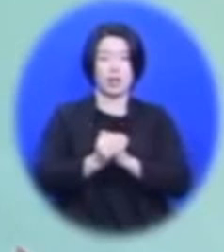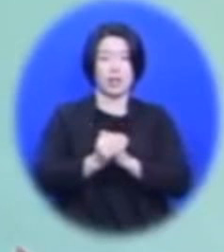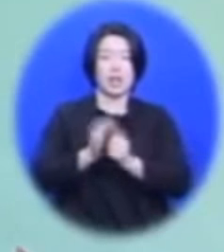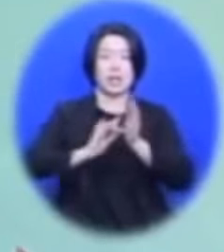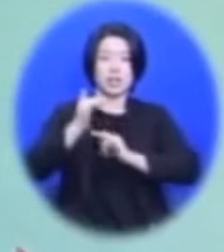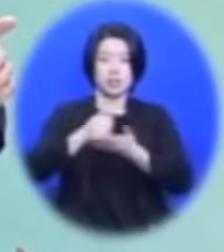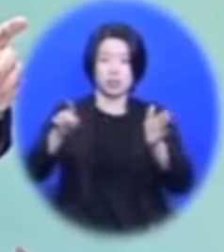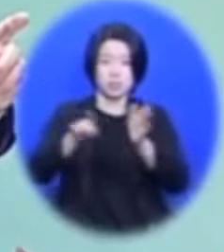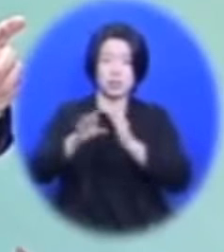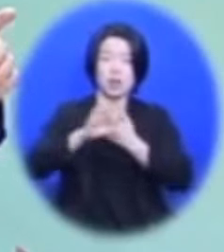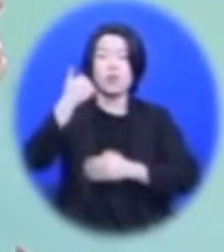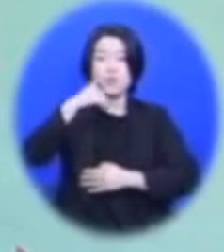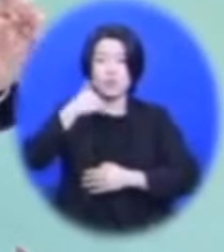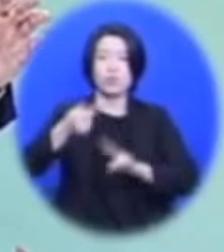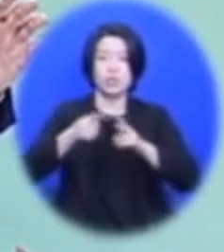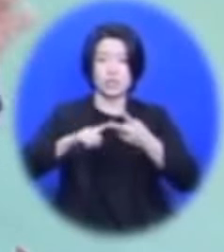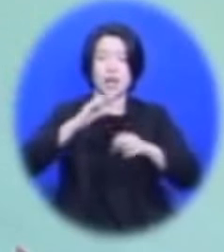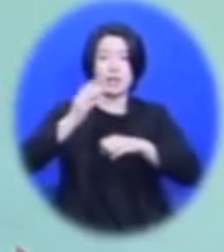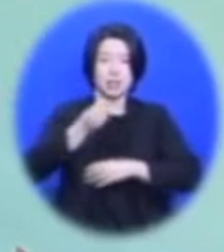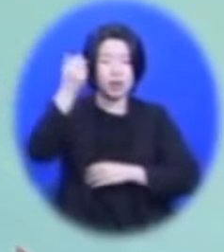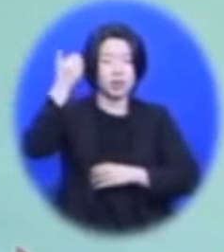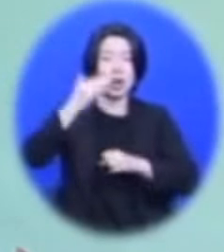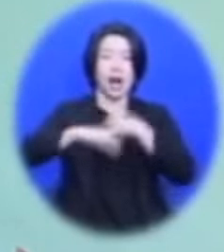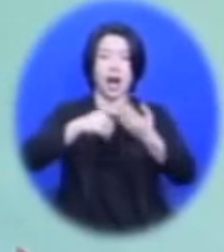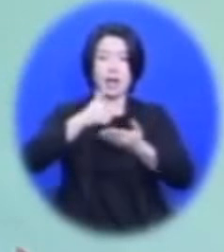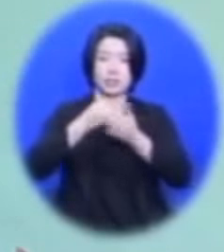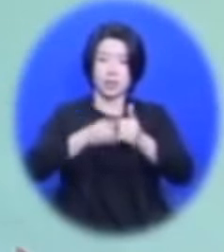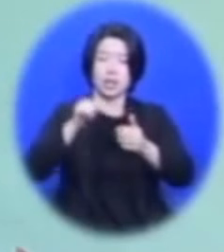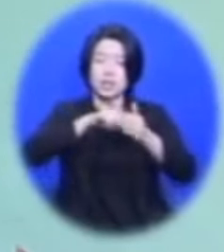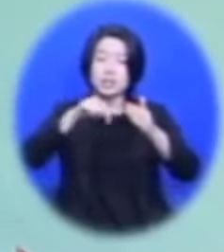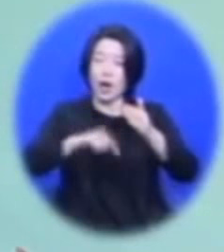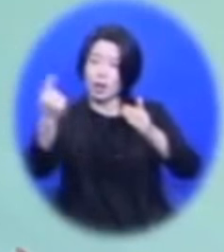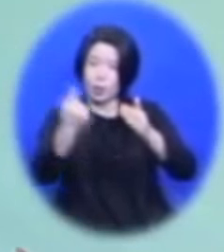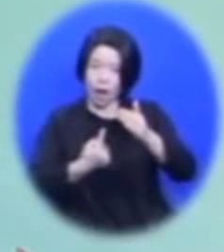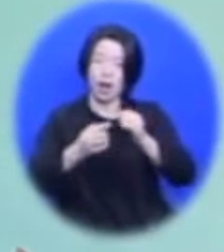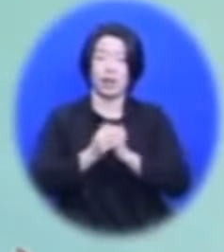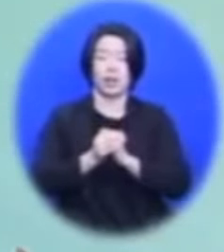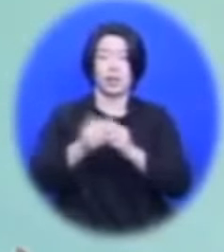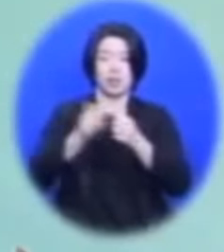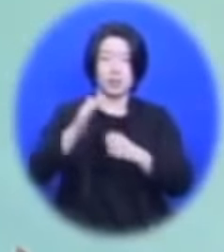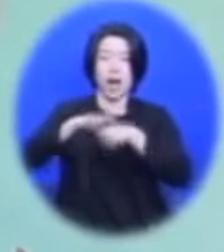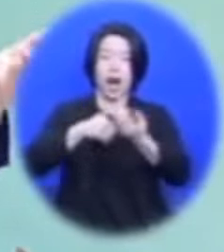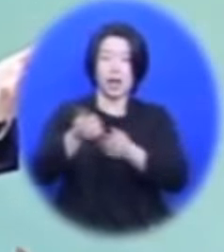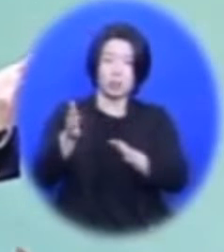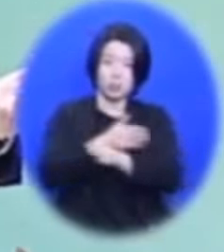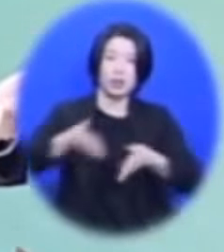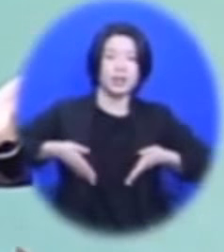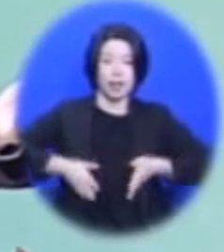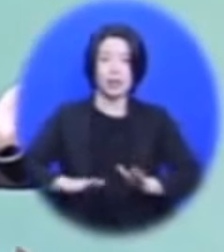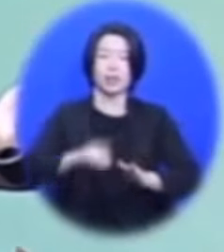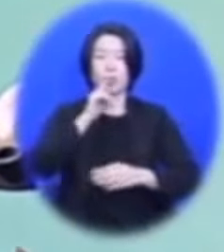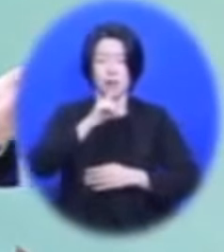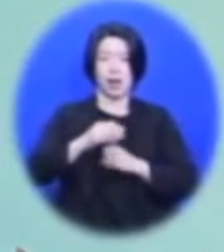예수를 믿으면 누구나 성령 하나님께서 그 사람 속에 오십니다. 그래서 하나님으로부터 태어났다고 말하는